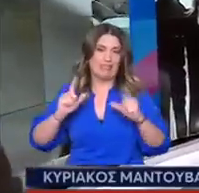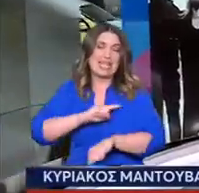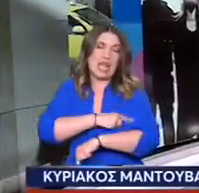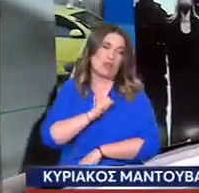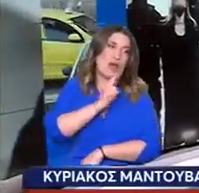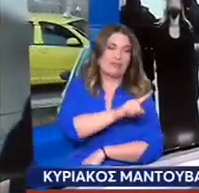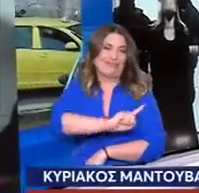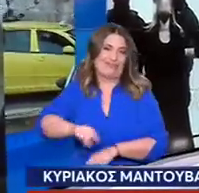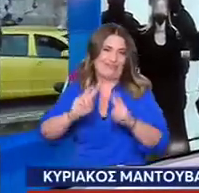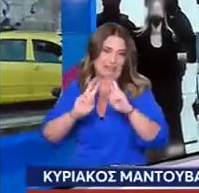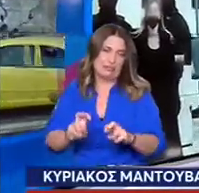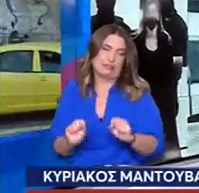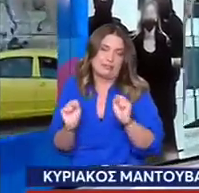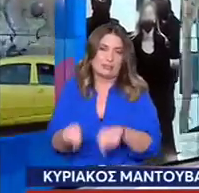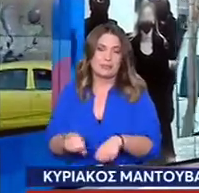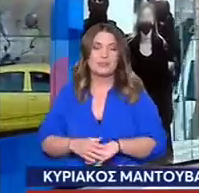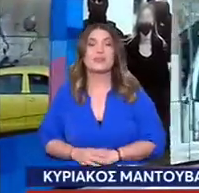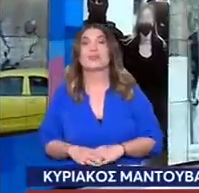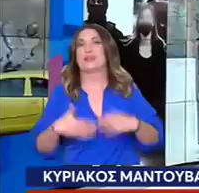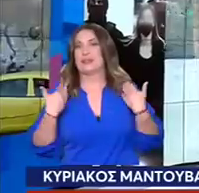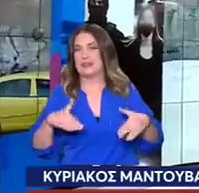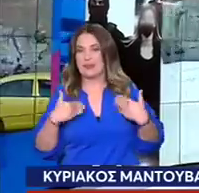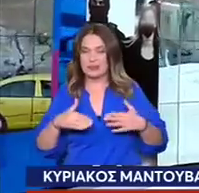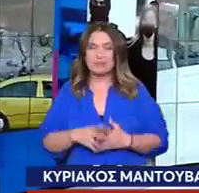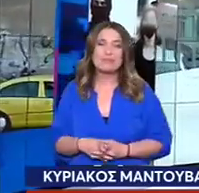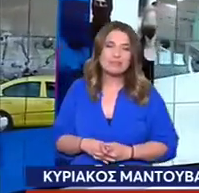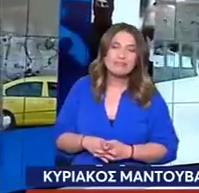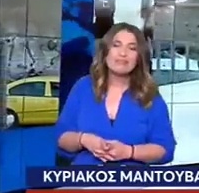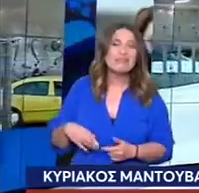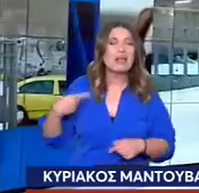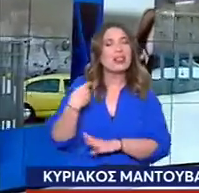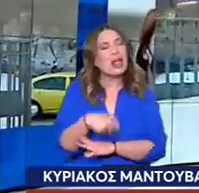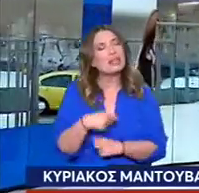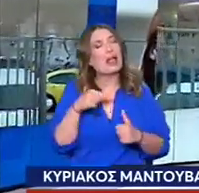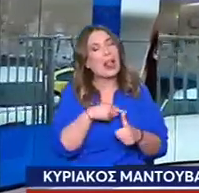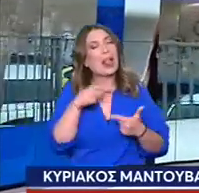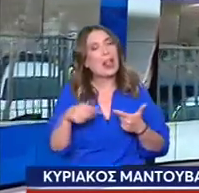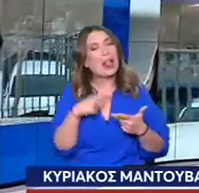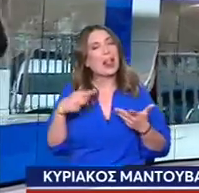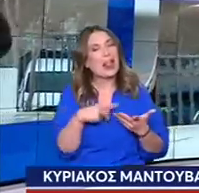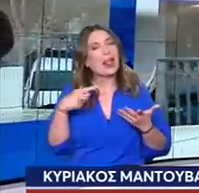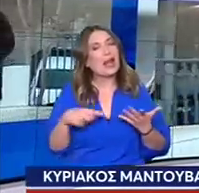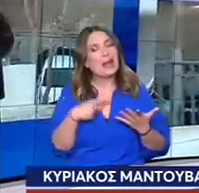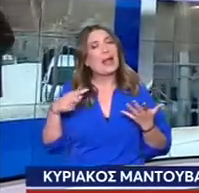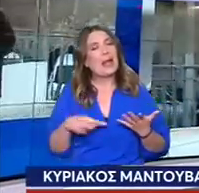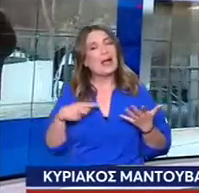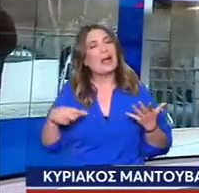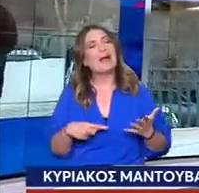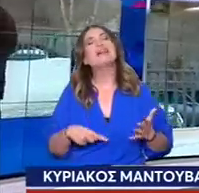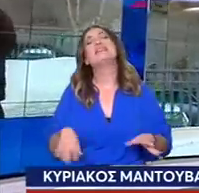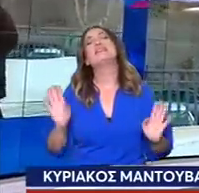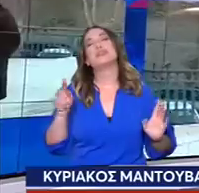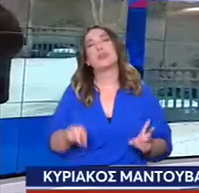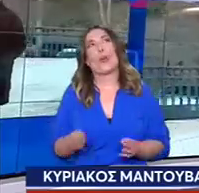Νίκο, πιθανότατα η πιο έντονη ημέρα από όταν ξεκίνησε αυτή τη διαδικασία. Η ένταση ήταν μεγαλύτερη ακόμα και από τις μέρες που κατέθετε ο Μάνος